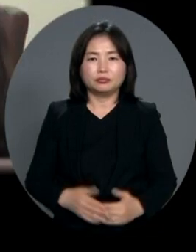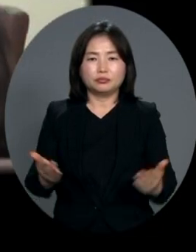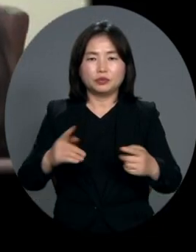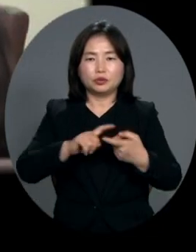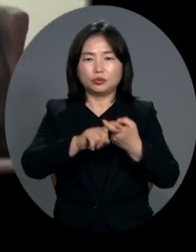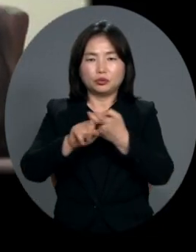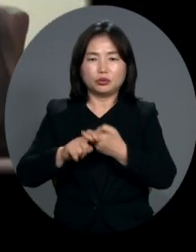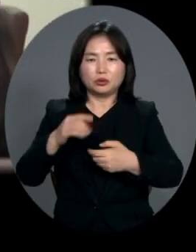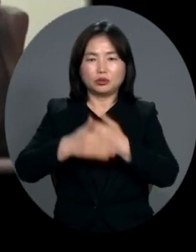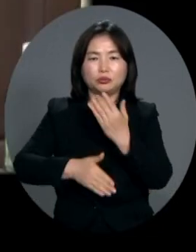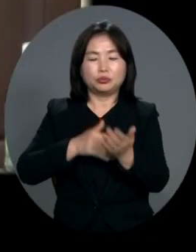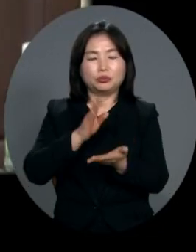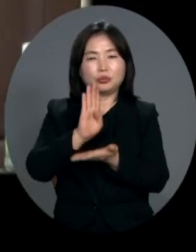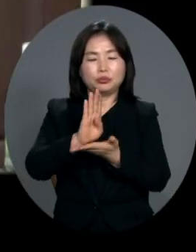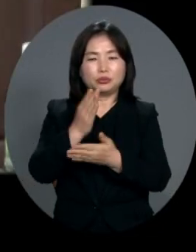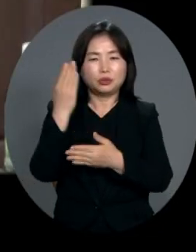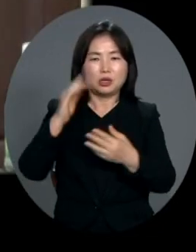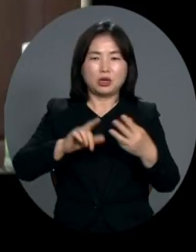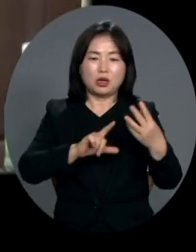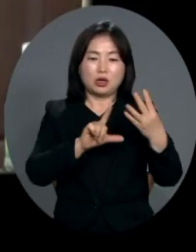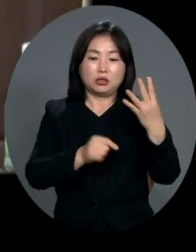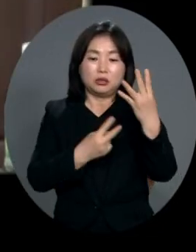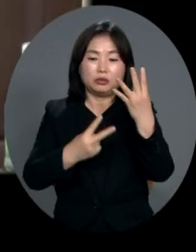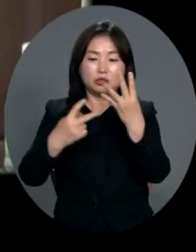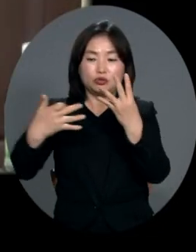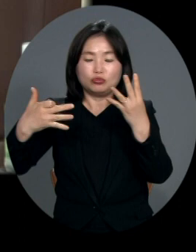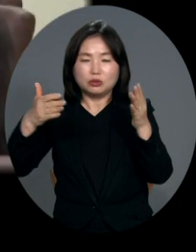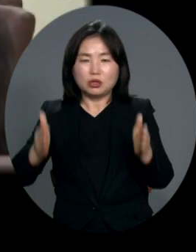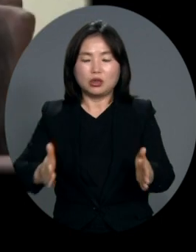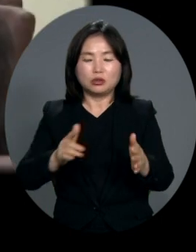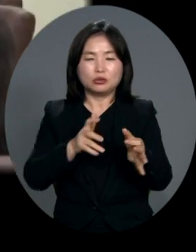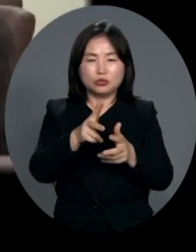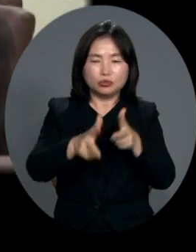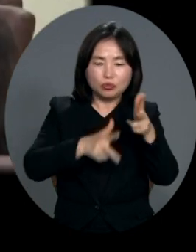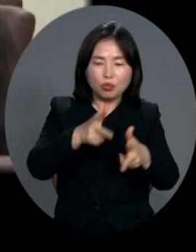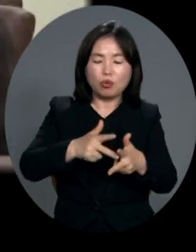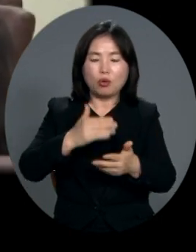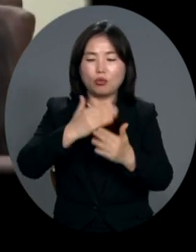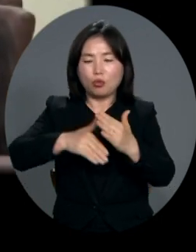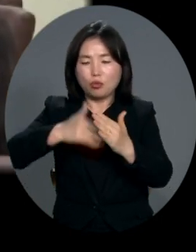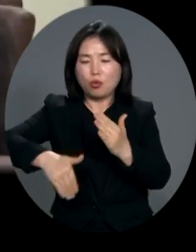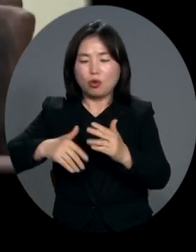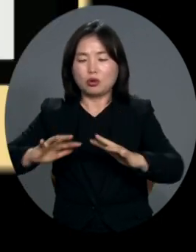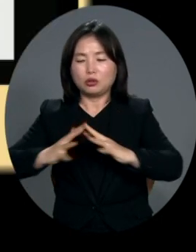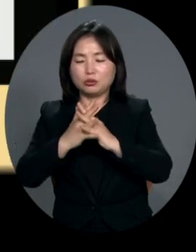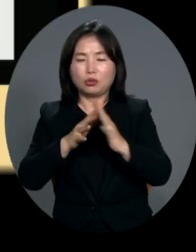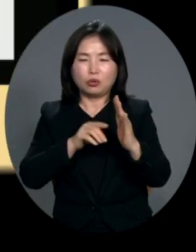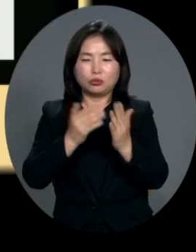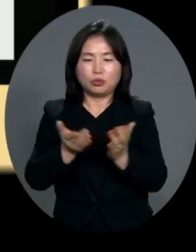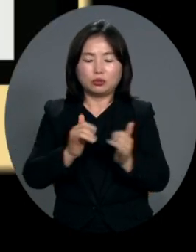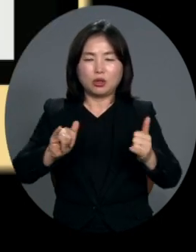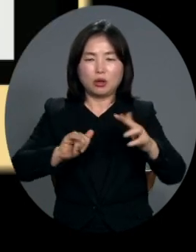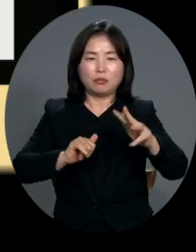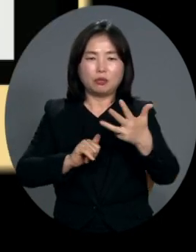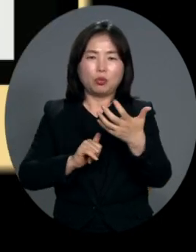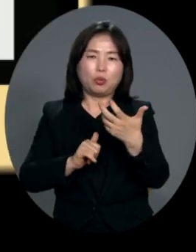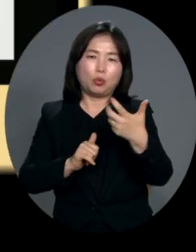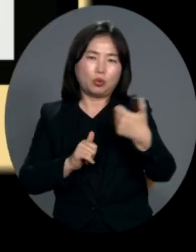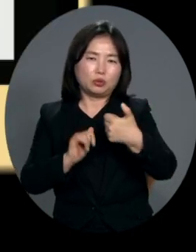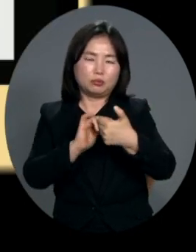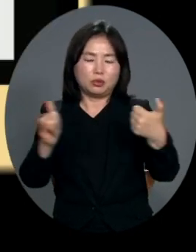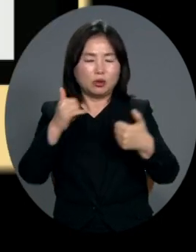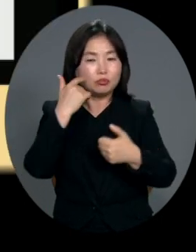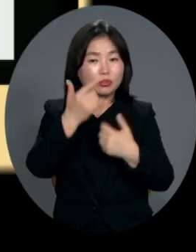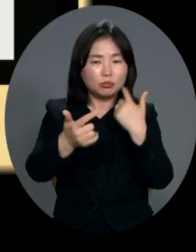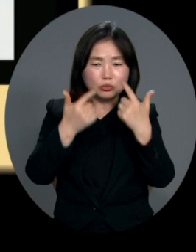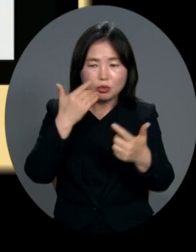민주노총 대구지역본부는 지난 2일부터 19일까지 제조업과 공공부문, 건설업 분야 노동자 850여 명을